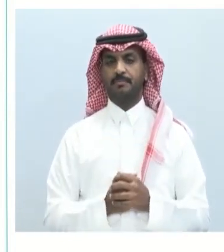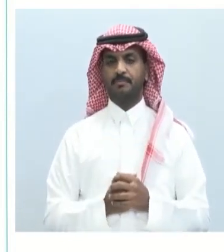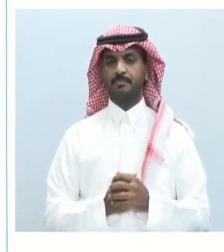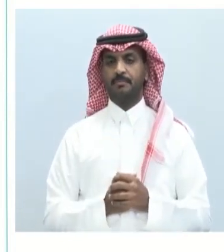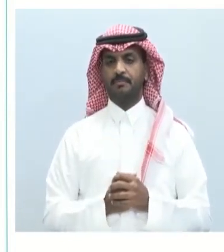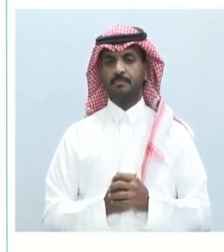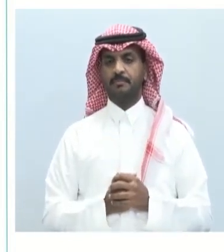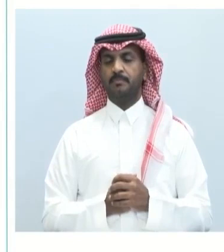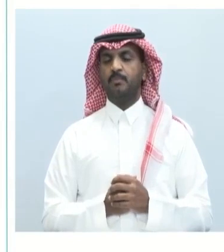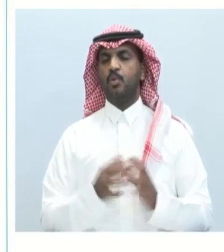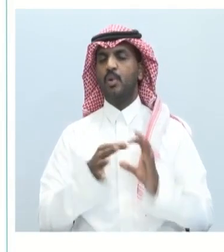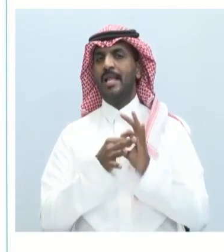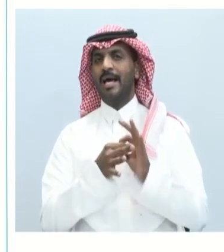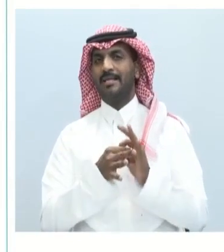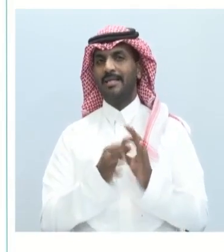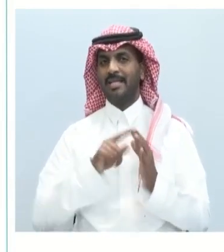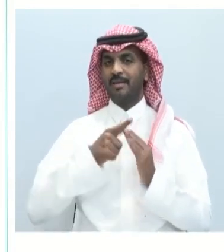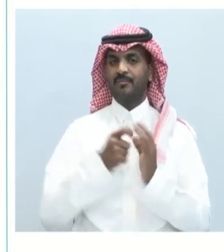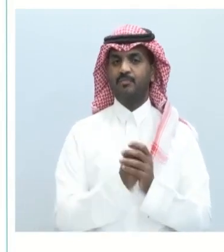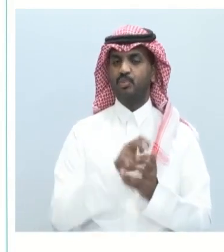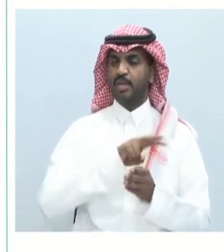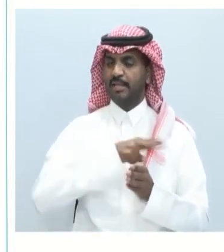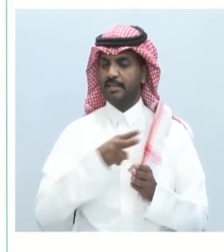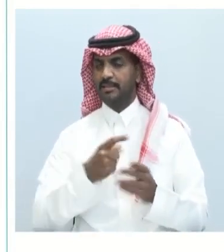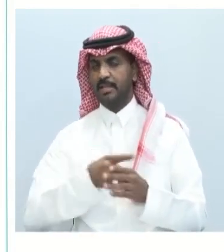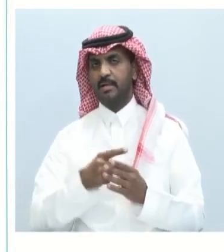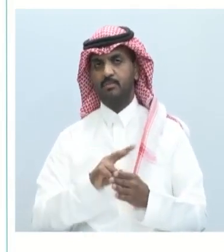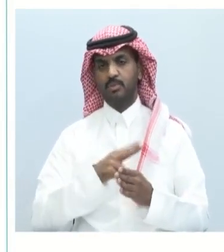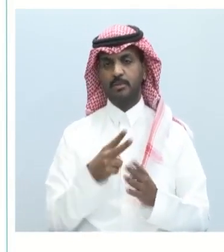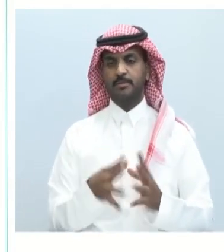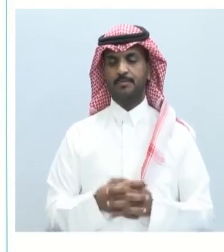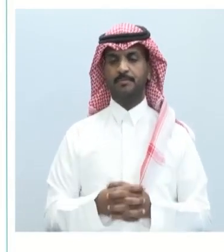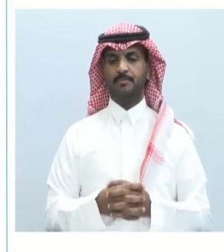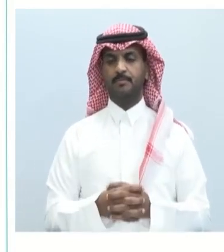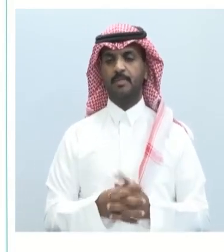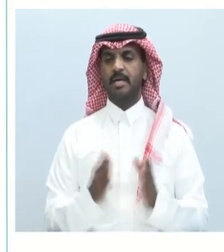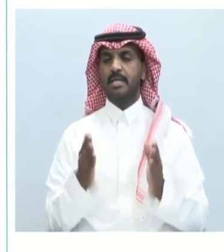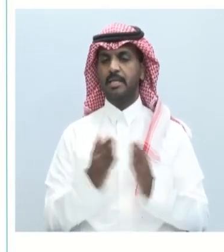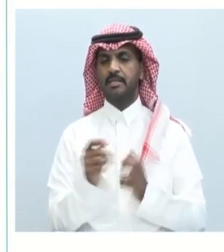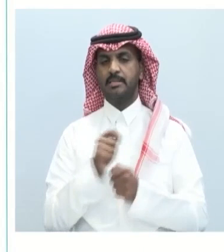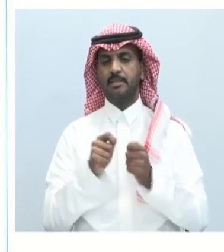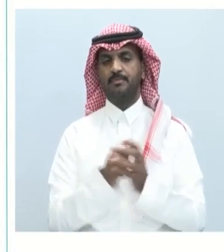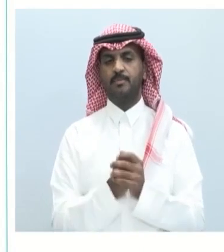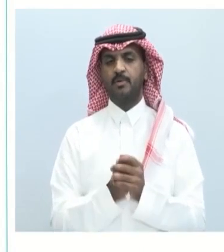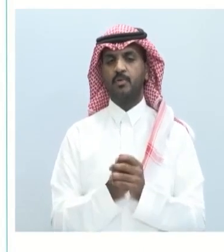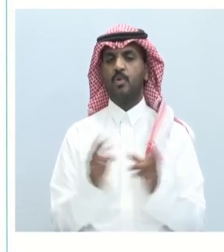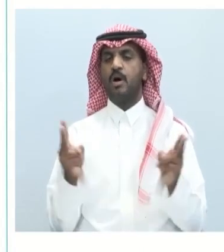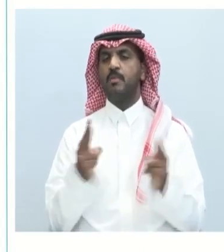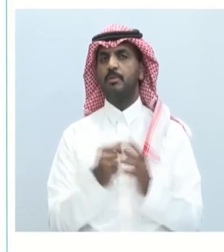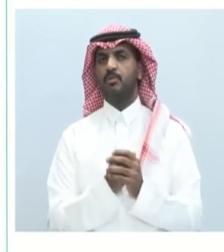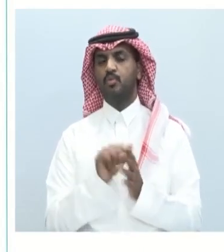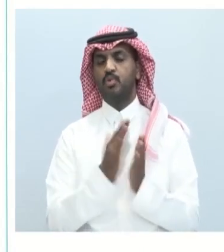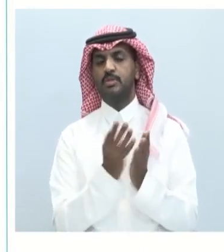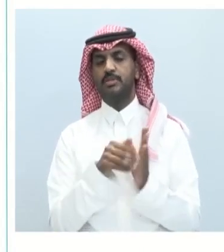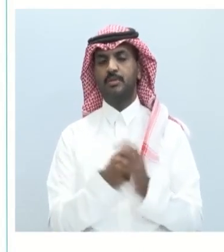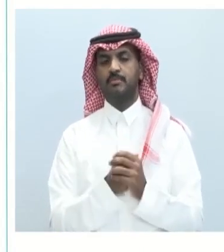علاقه اطراف باطراف او متعدد الى متعدد هذه العلاقه قليله الاستخدام وفيها يقابل